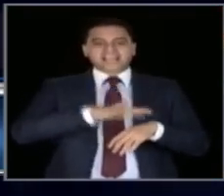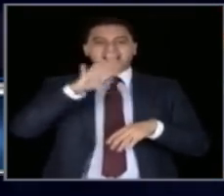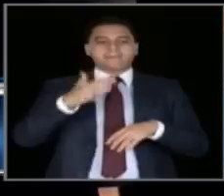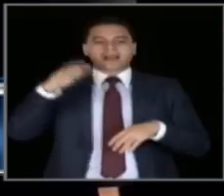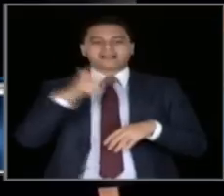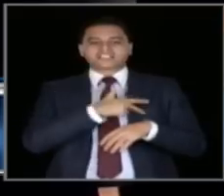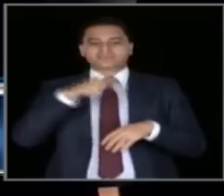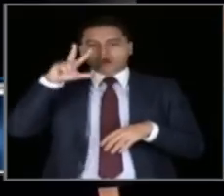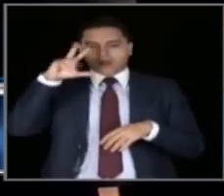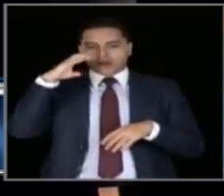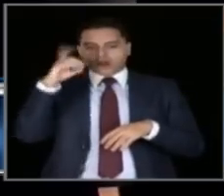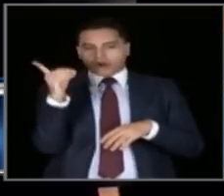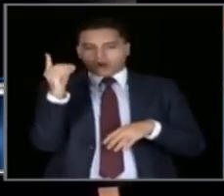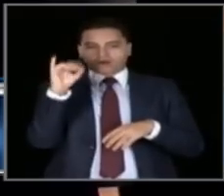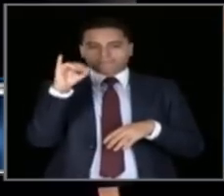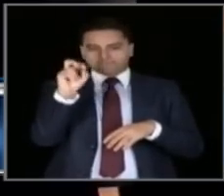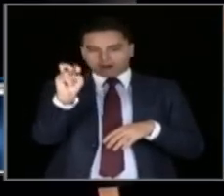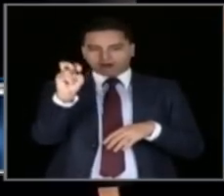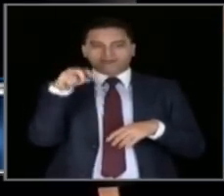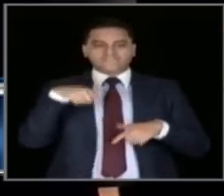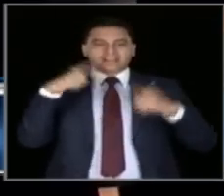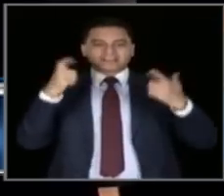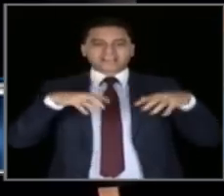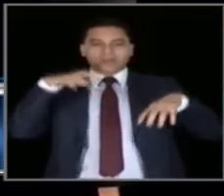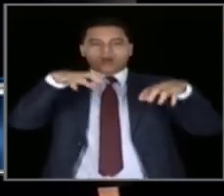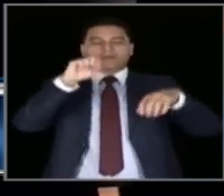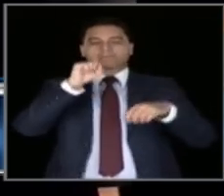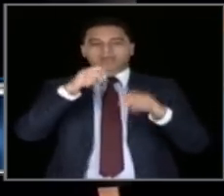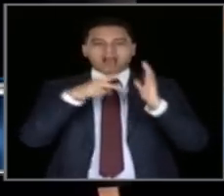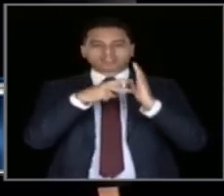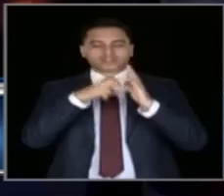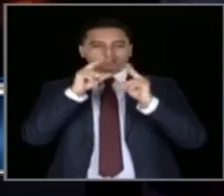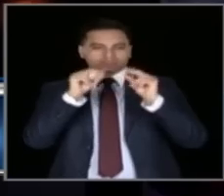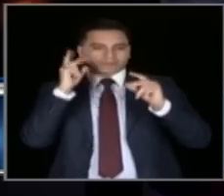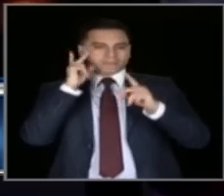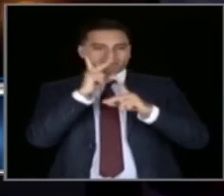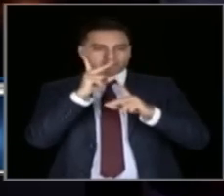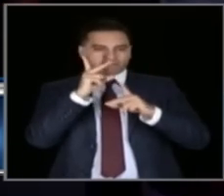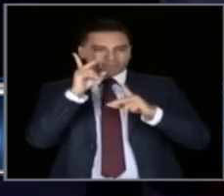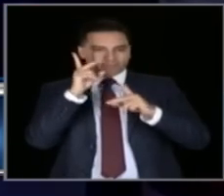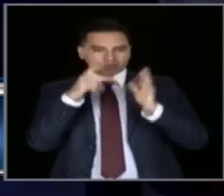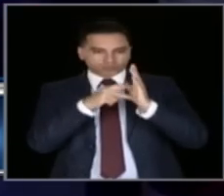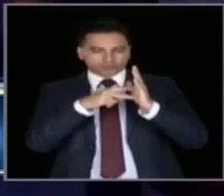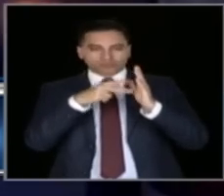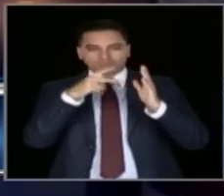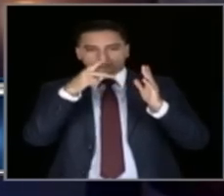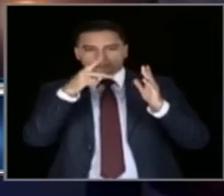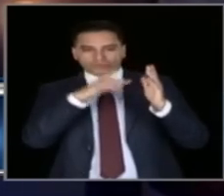يقع جبل الجرمق بإحدى دول الشام، فما هي؟